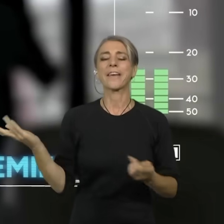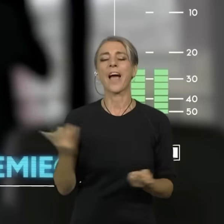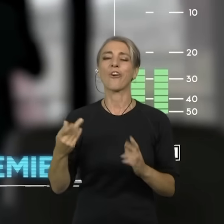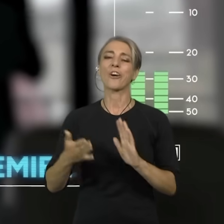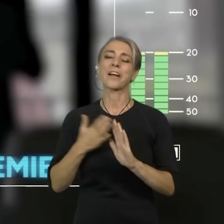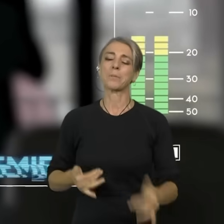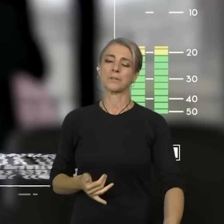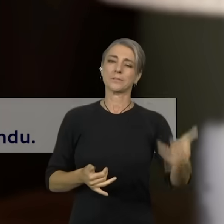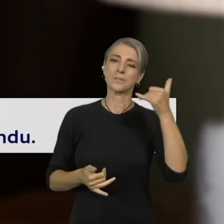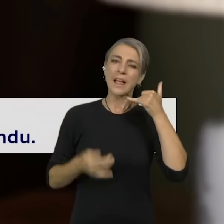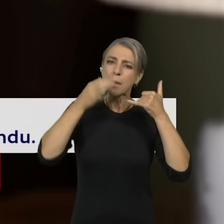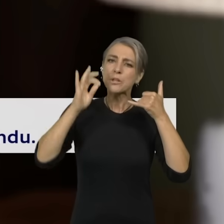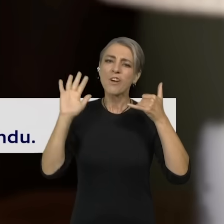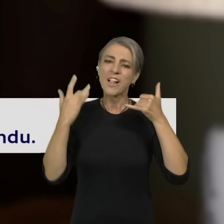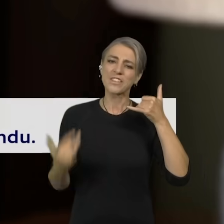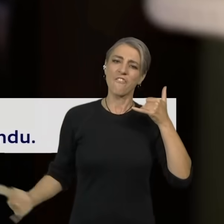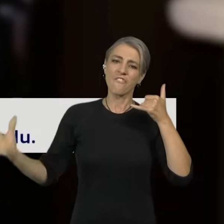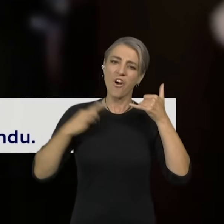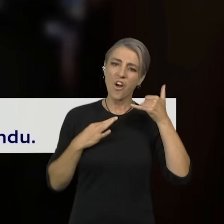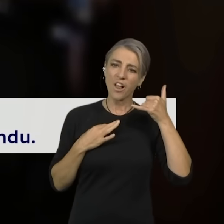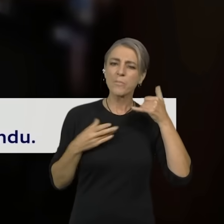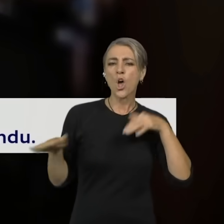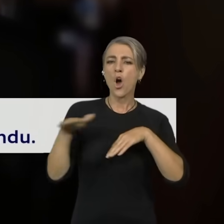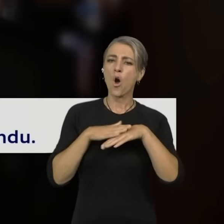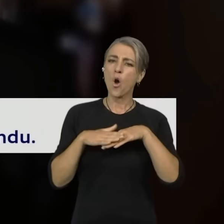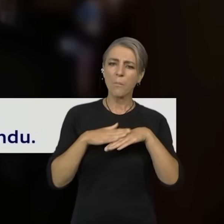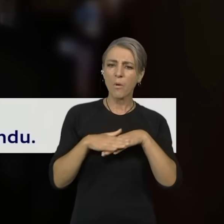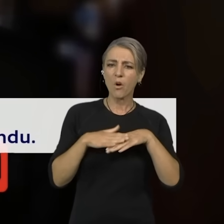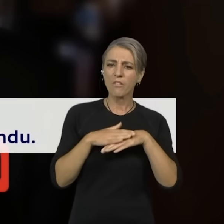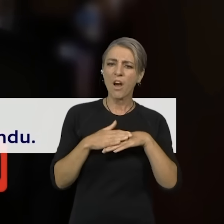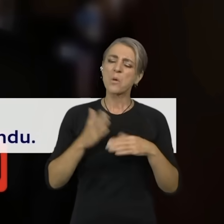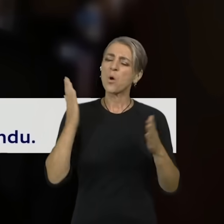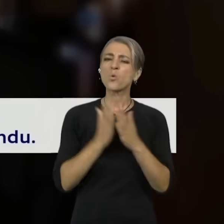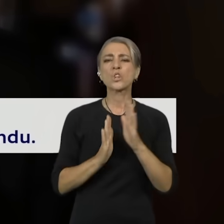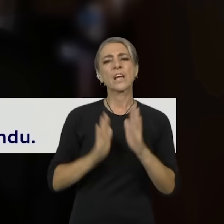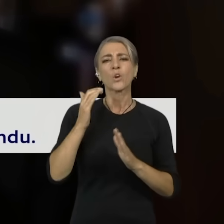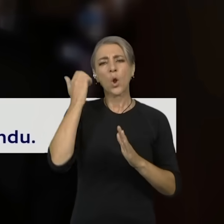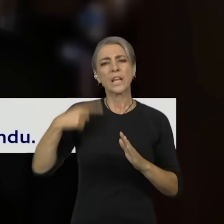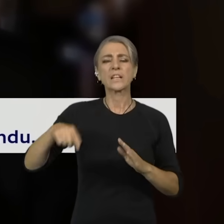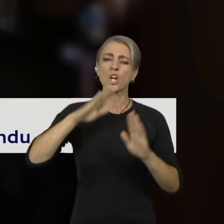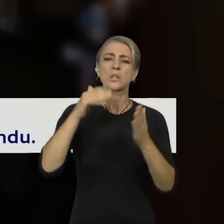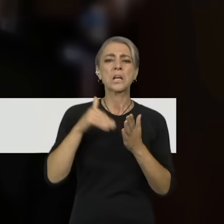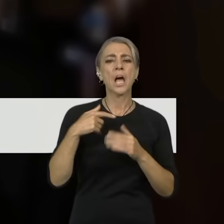německému velvyslanci P kancl ale to referendum